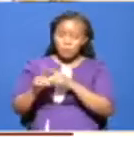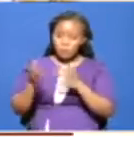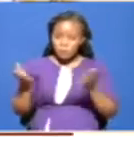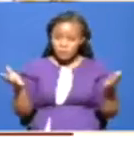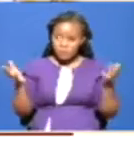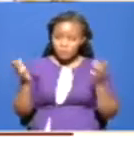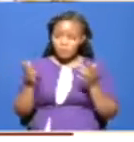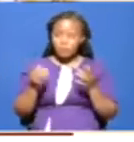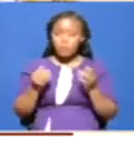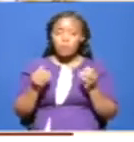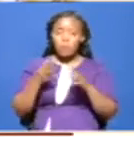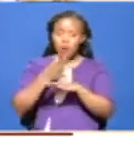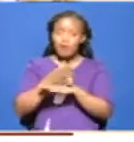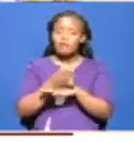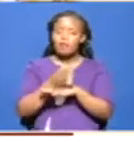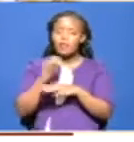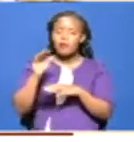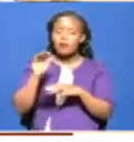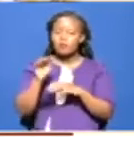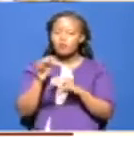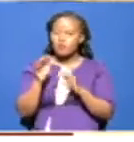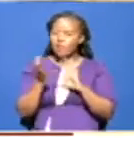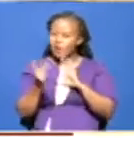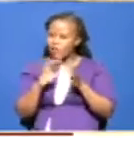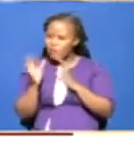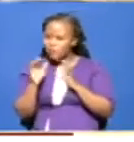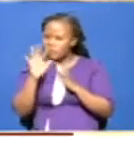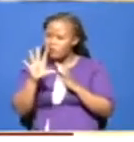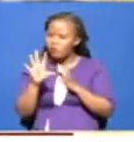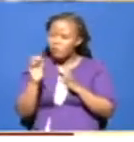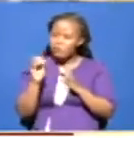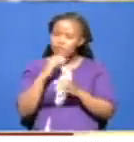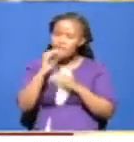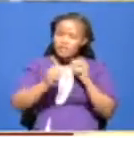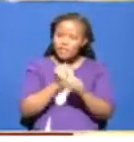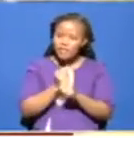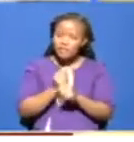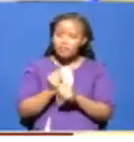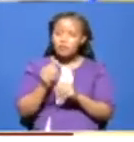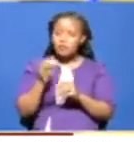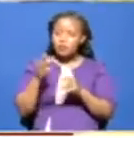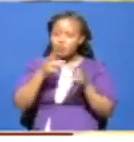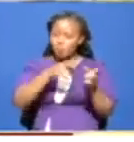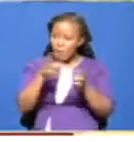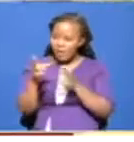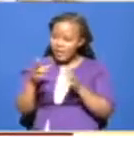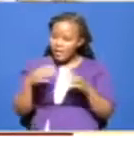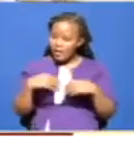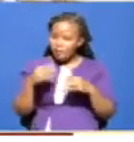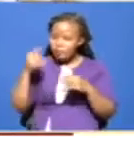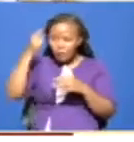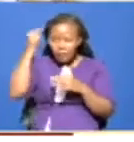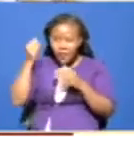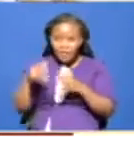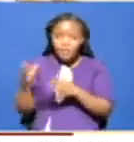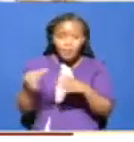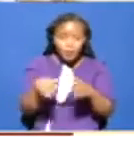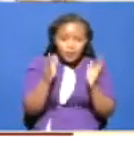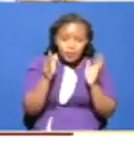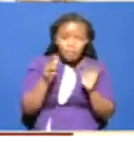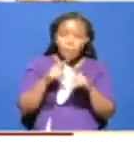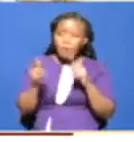miaka 50 na kitu sasa Mandera iko na lami. Lakini tu hii muda mfupi